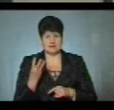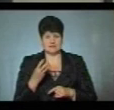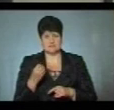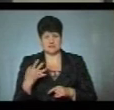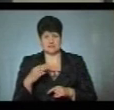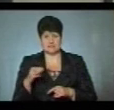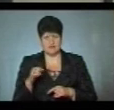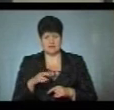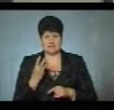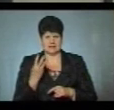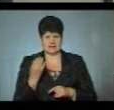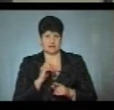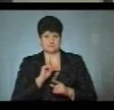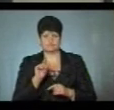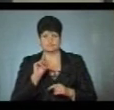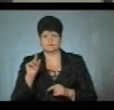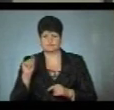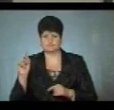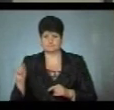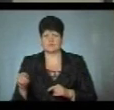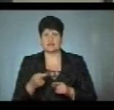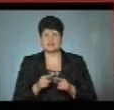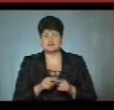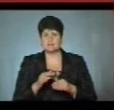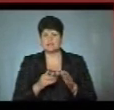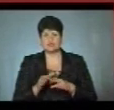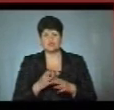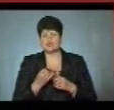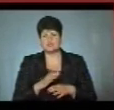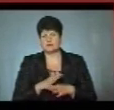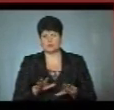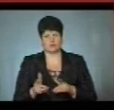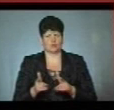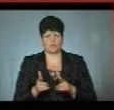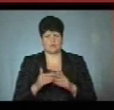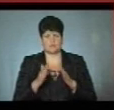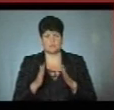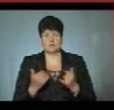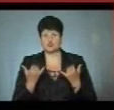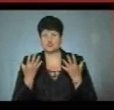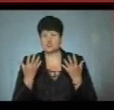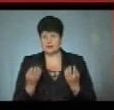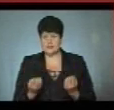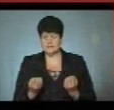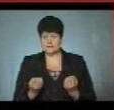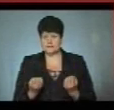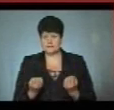13-15. Так, три дні ми об'їжджали табори. Ми практично ще табори не були готові. На